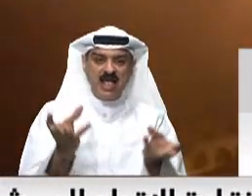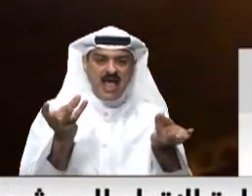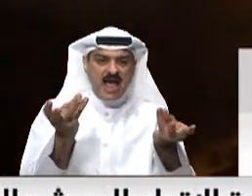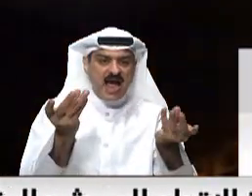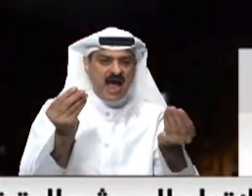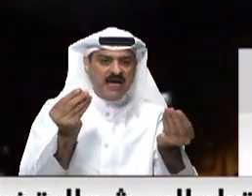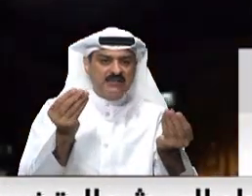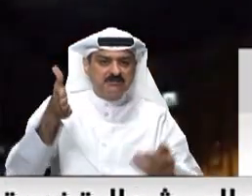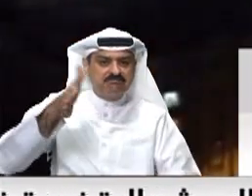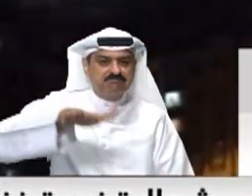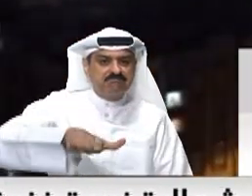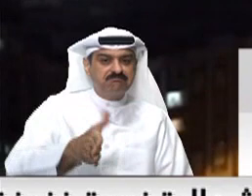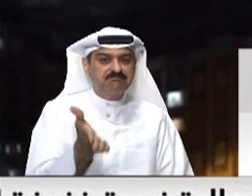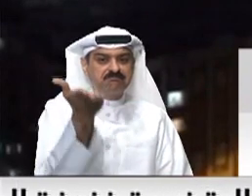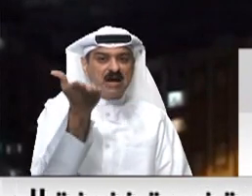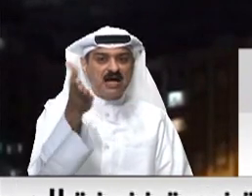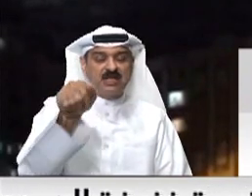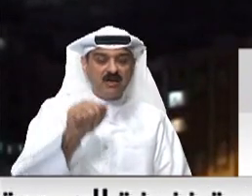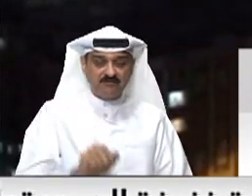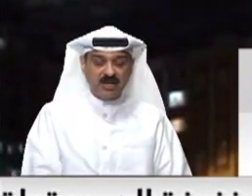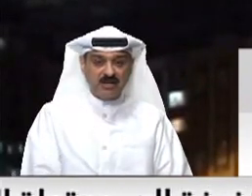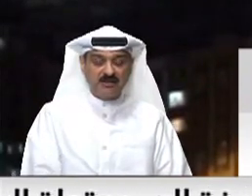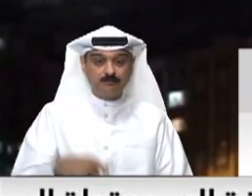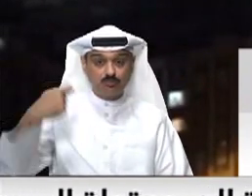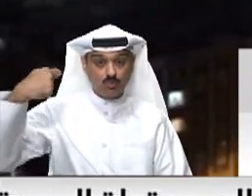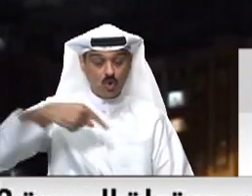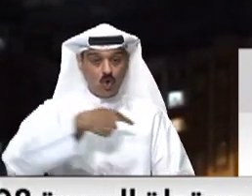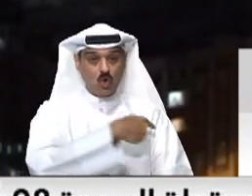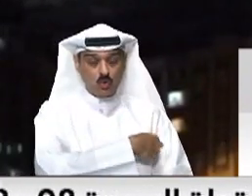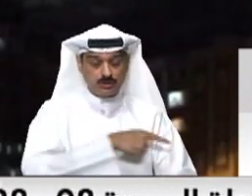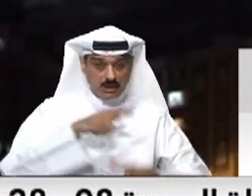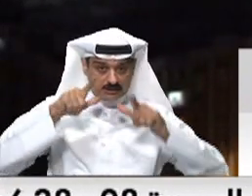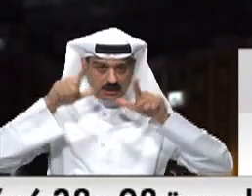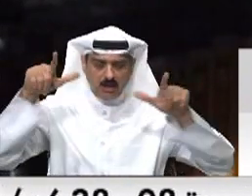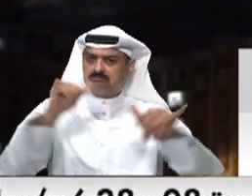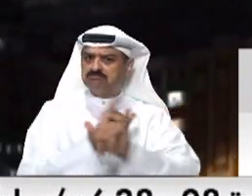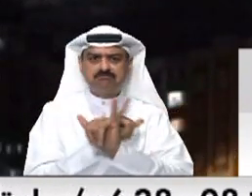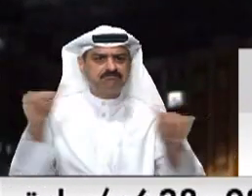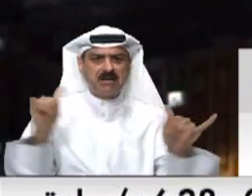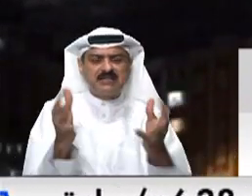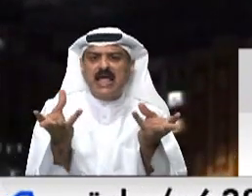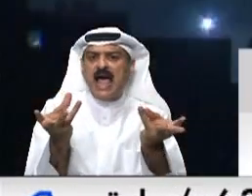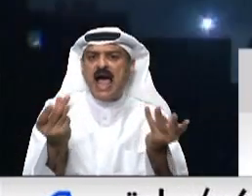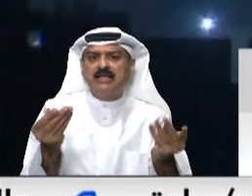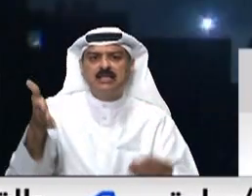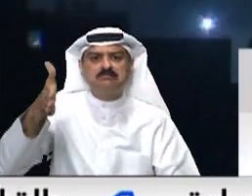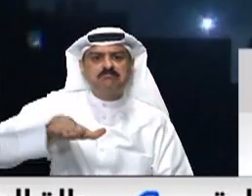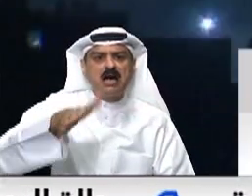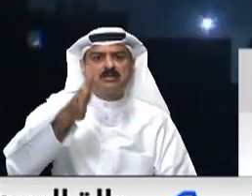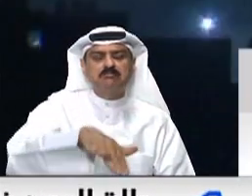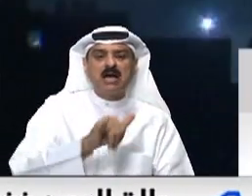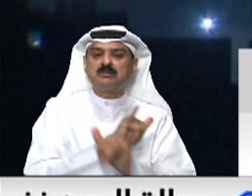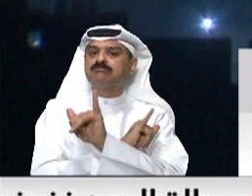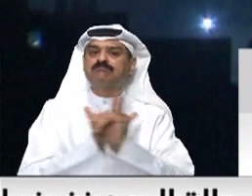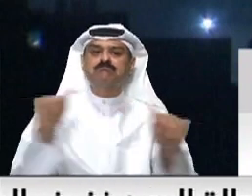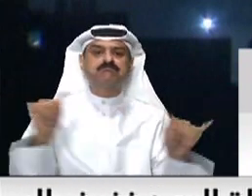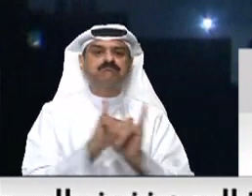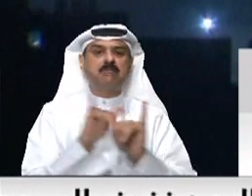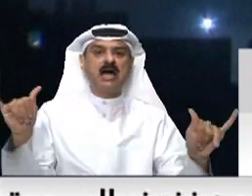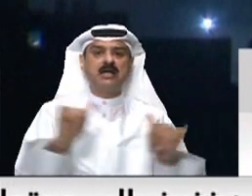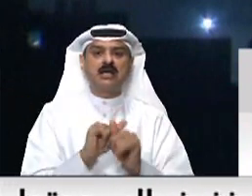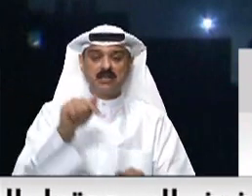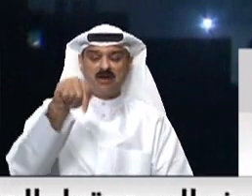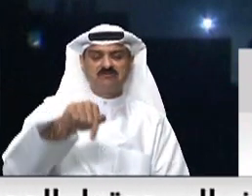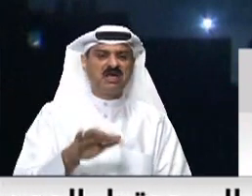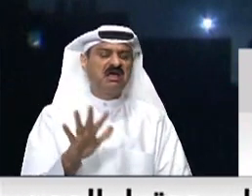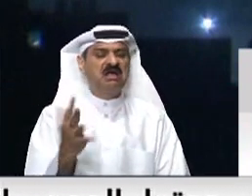الساعة، فيما لم تفصح وزارة الصحة أو أنها لم تعد قادرة على إحصاء أعداد الشهداء فذهبت إلى النسب